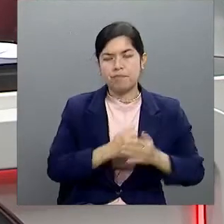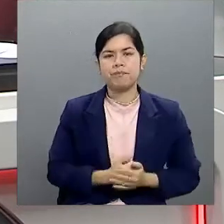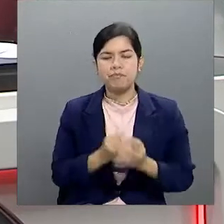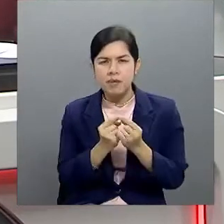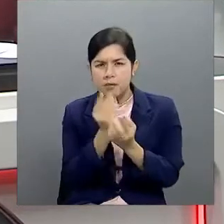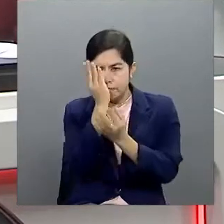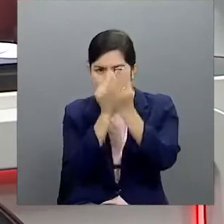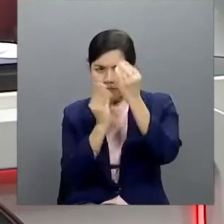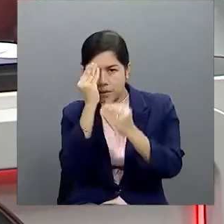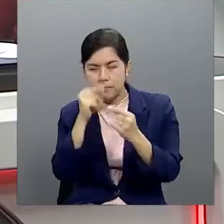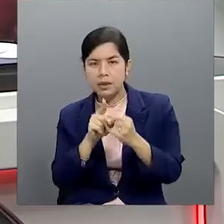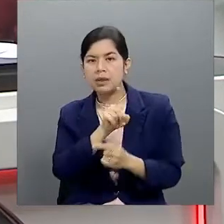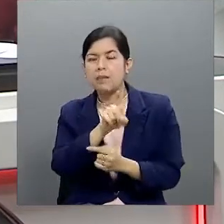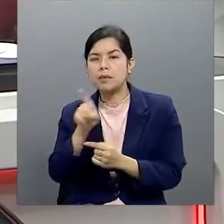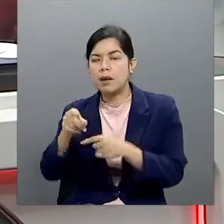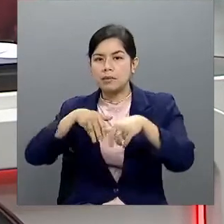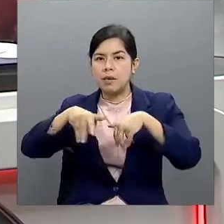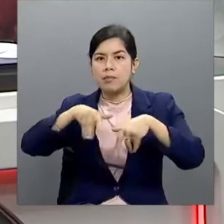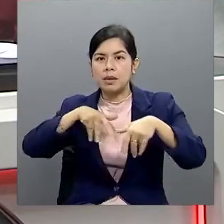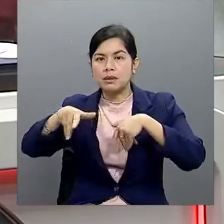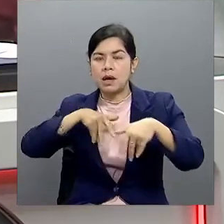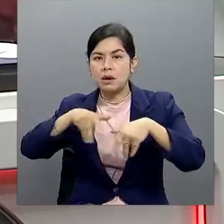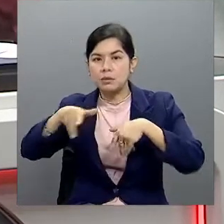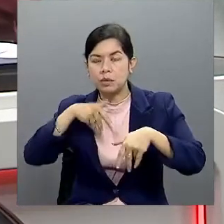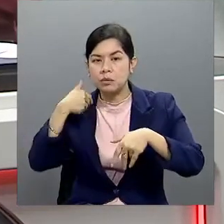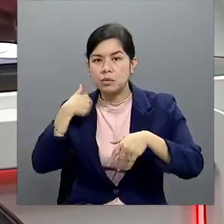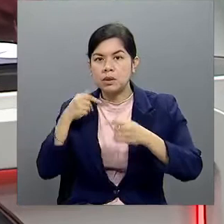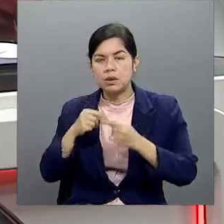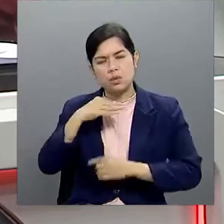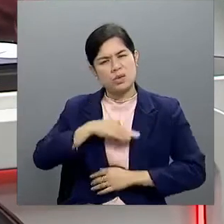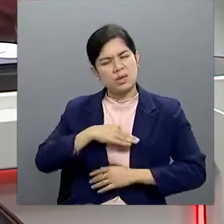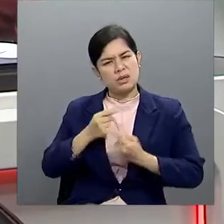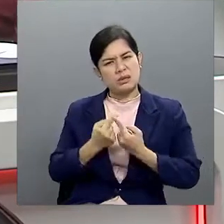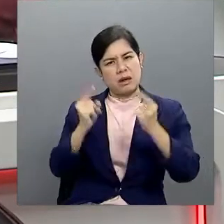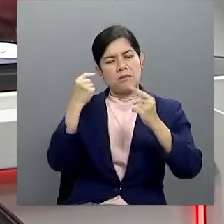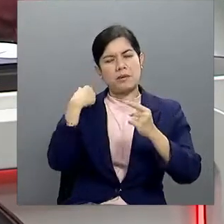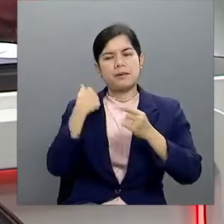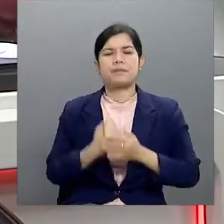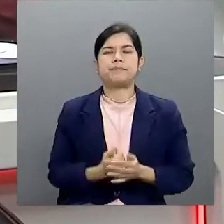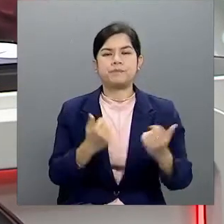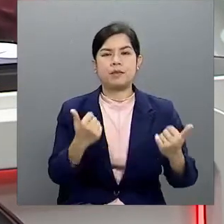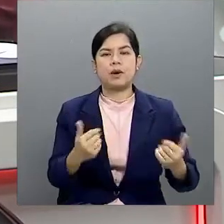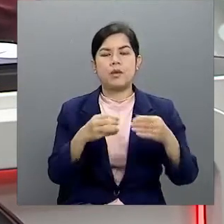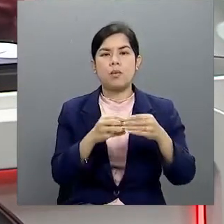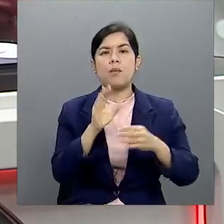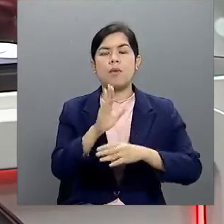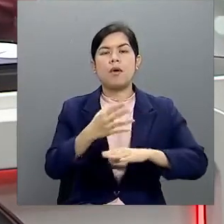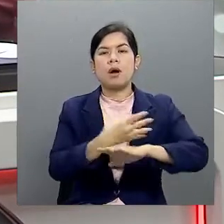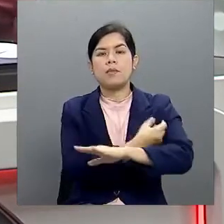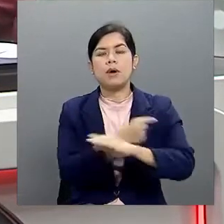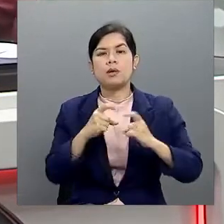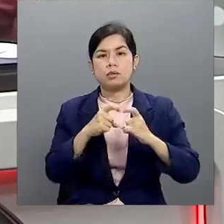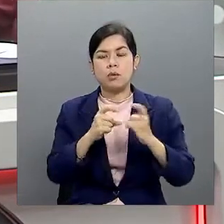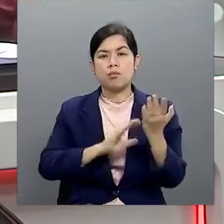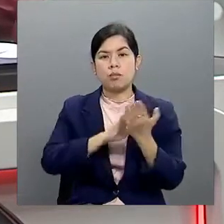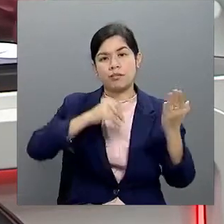และผู้ประกอบการในพื้นที่ที่ว่ายังมีความเห็นต่างอยู่นะครับซึ่งวันนี้นะคะทางพรรคภูมิใจไทยคะได้ในการลงพื้นที่ไปรับฟังความเห็น